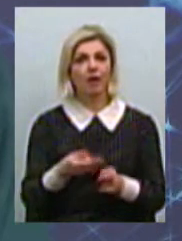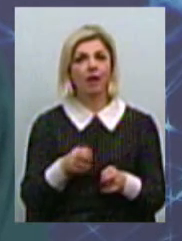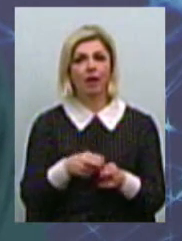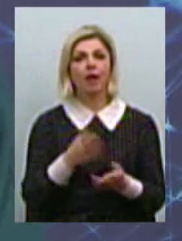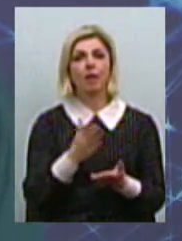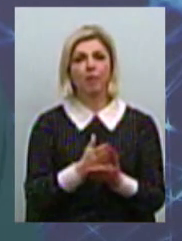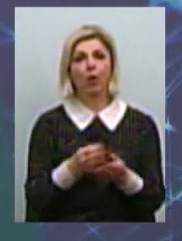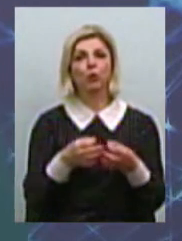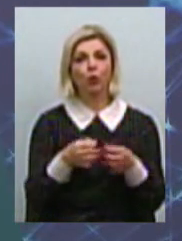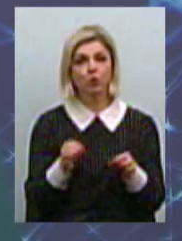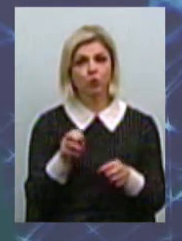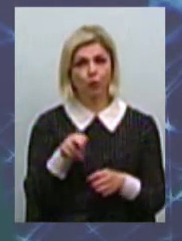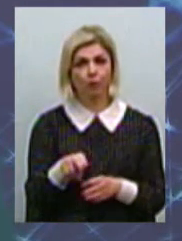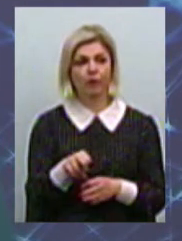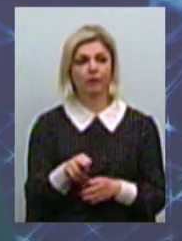мають доступ до